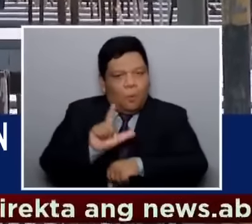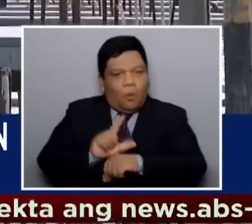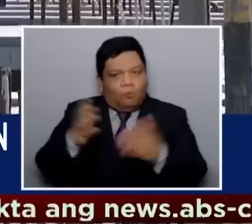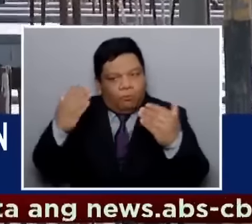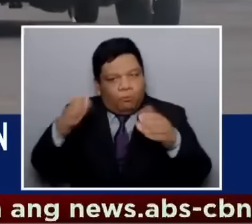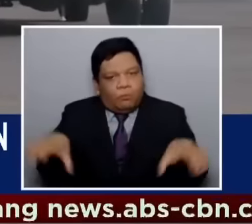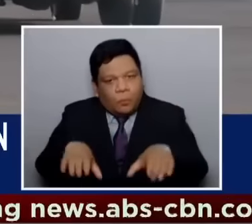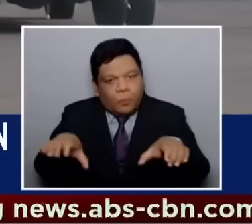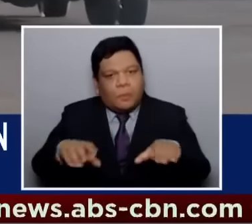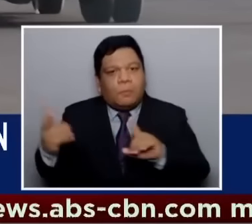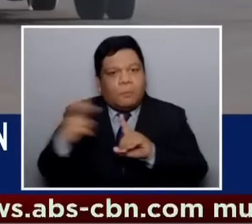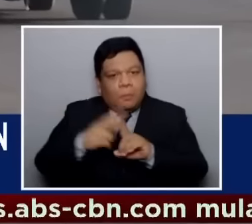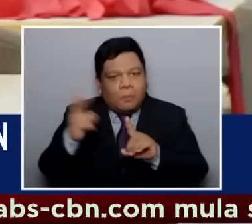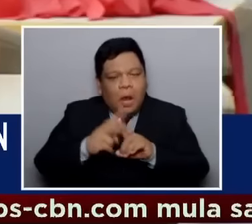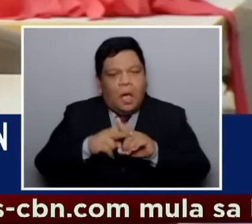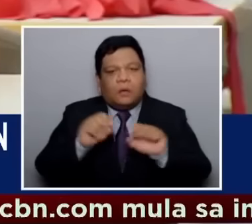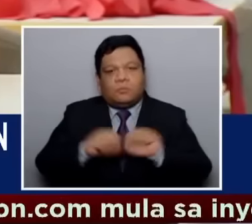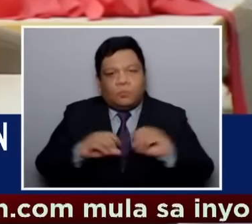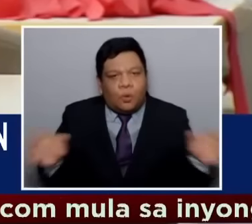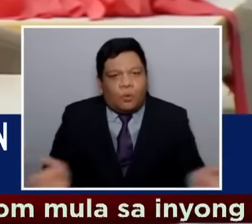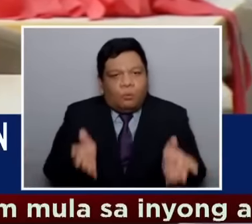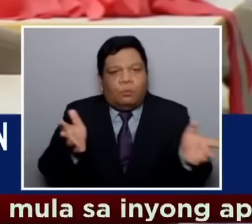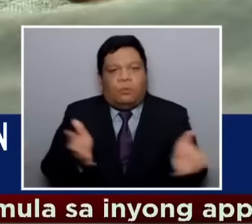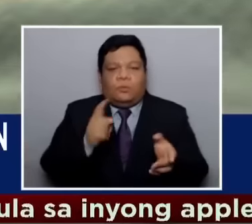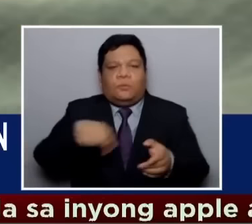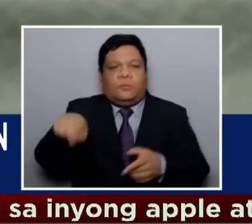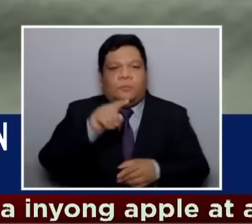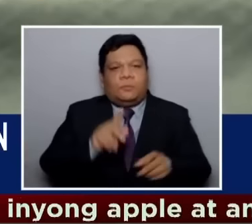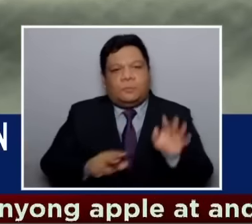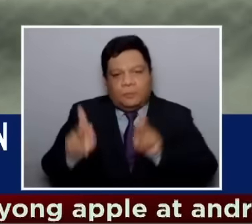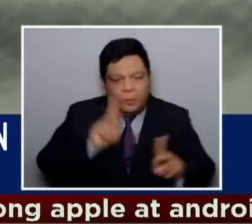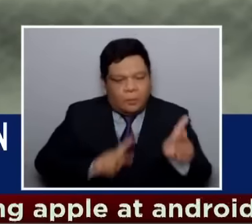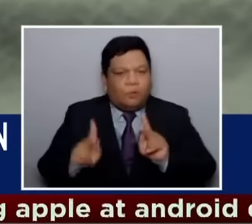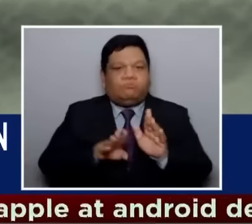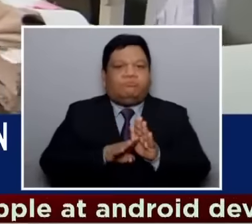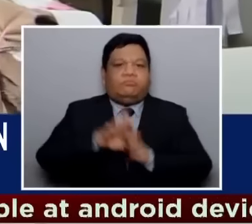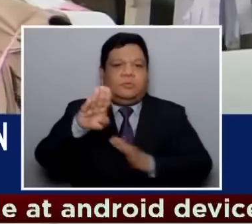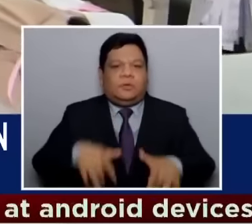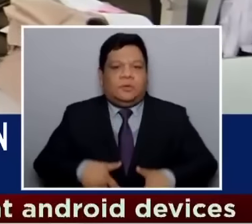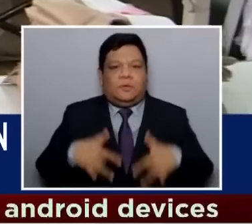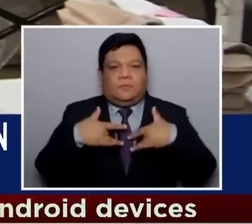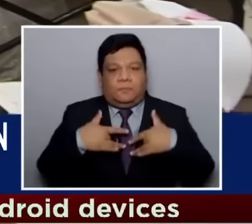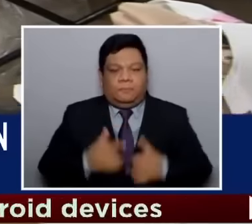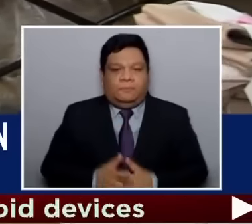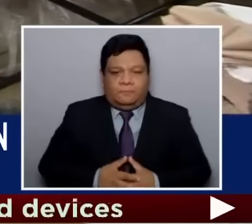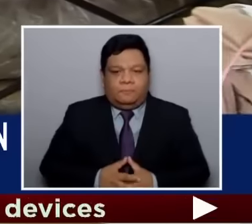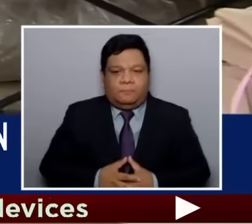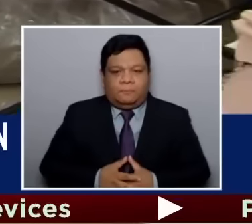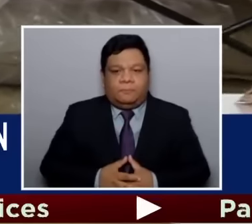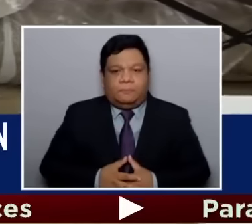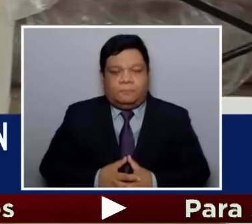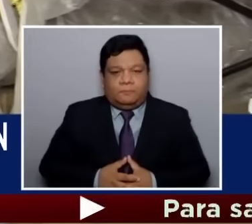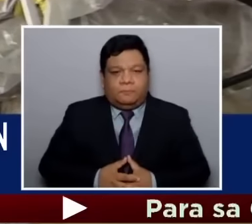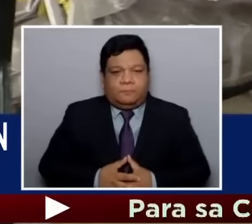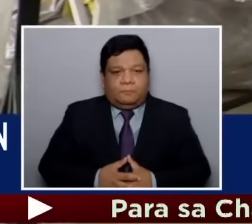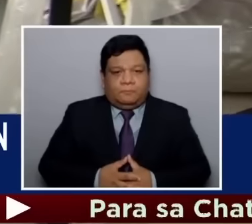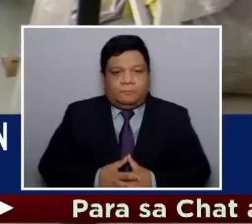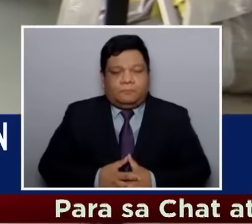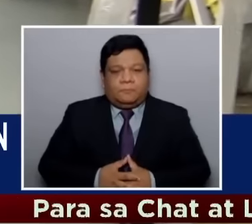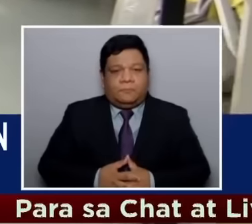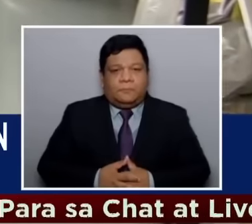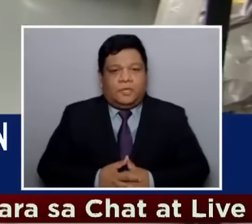mga trabahong makapag-aangat sa buhay ng bawat manggagawa. Zen Hernandez,